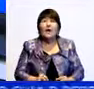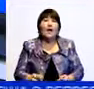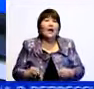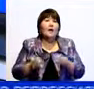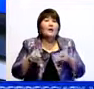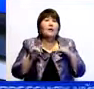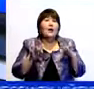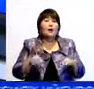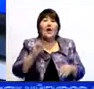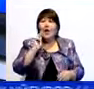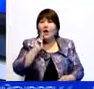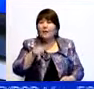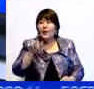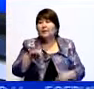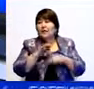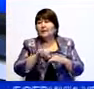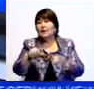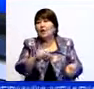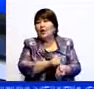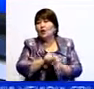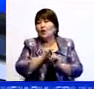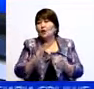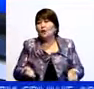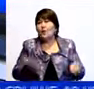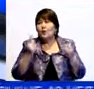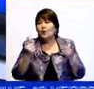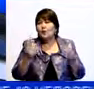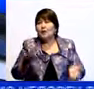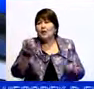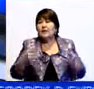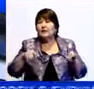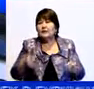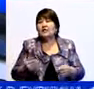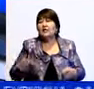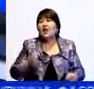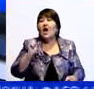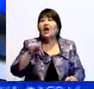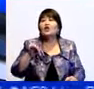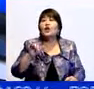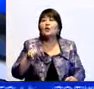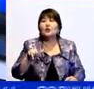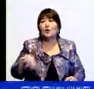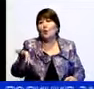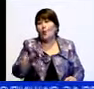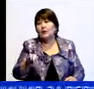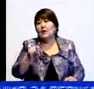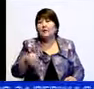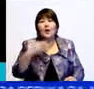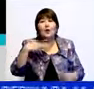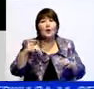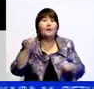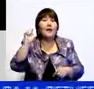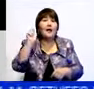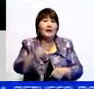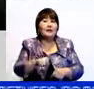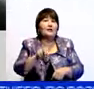Криминальная хроника. По подозрению в перевозке наркотиков в особо крупном размере задержаны жители Атырауской области. Легковой автомобиль был